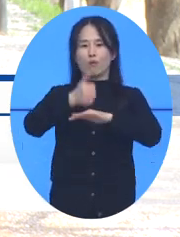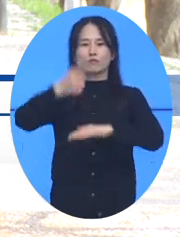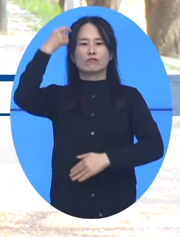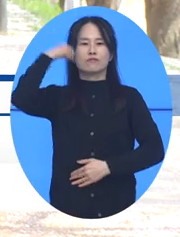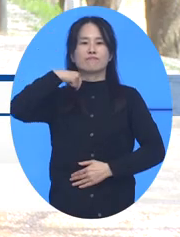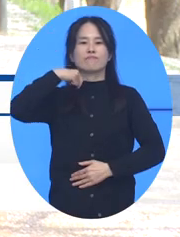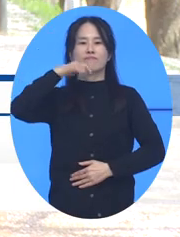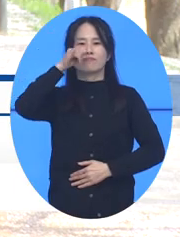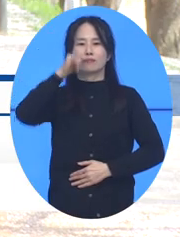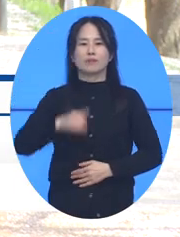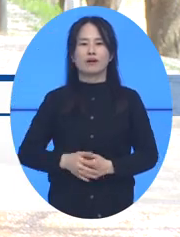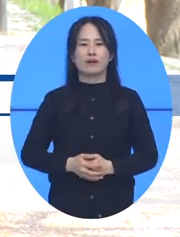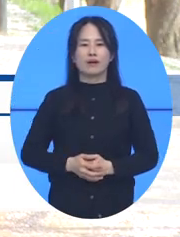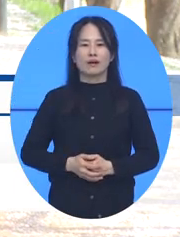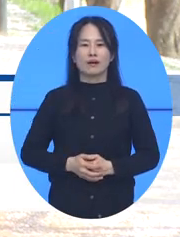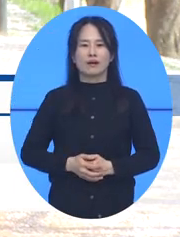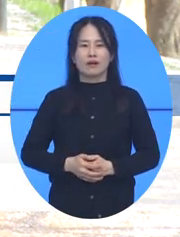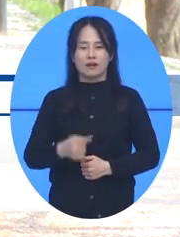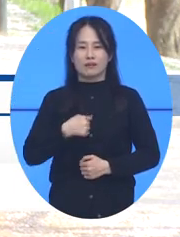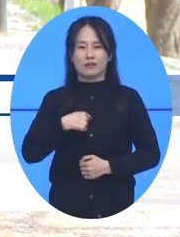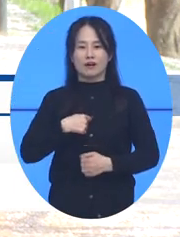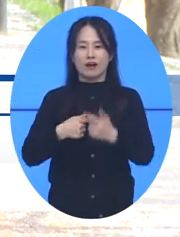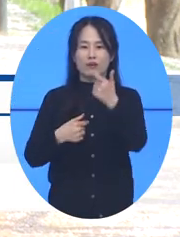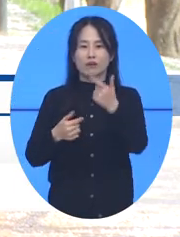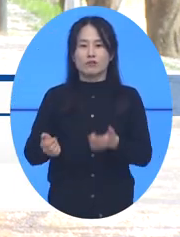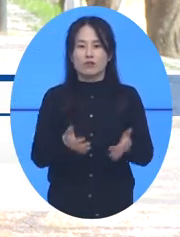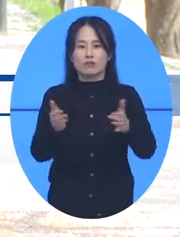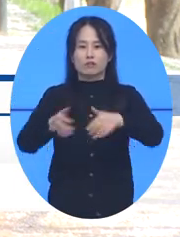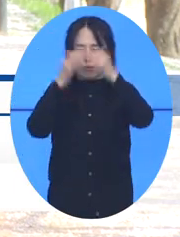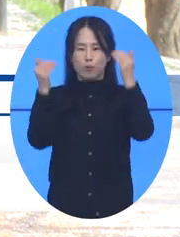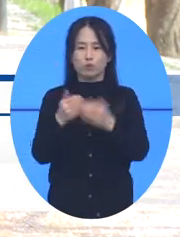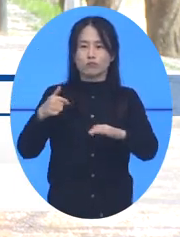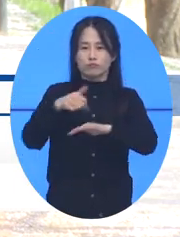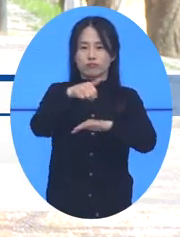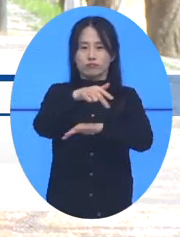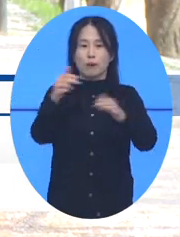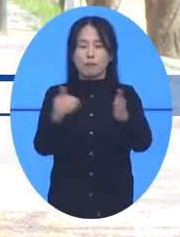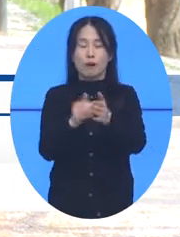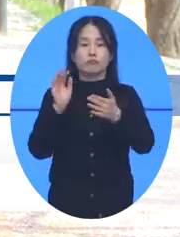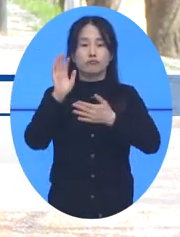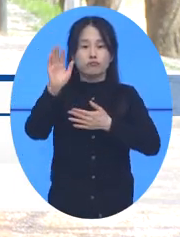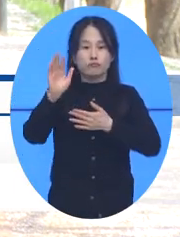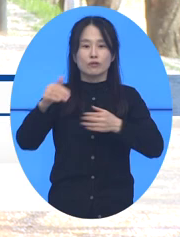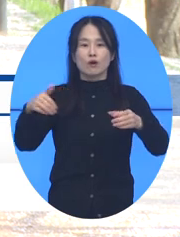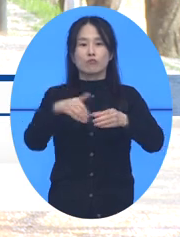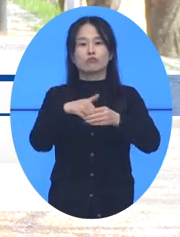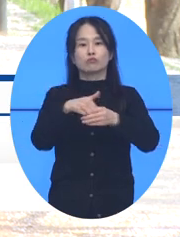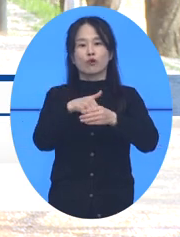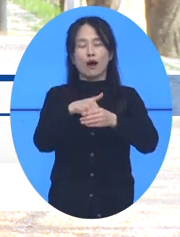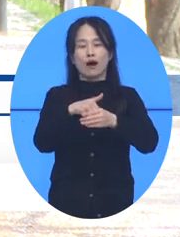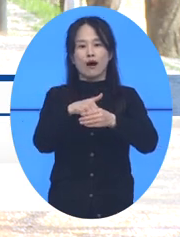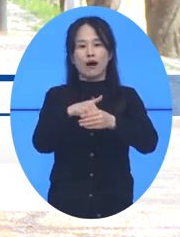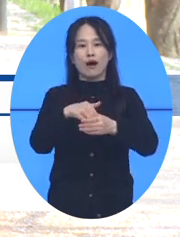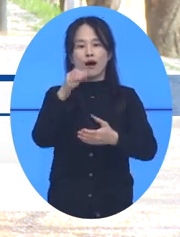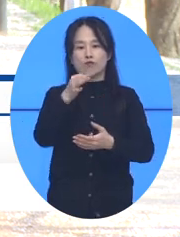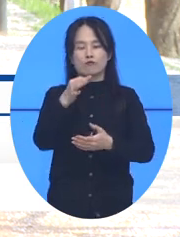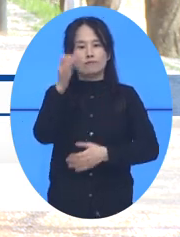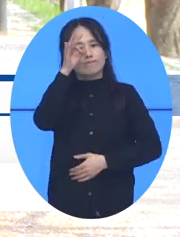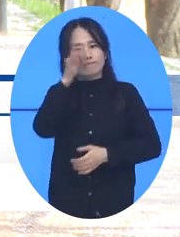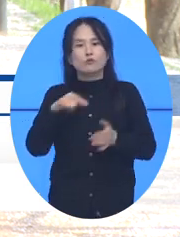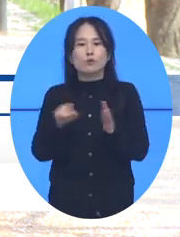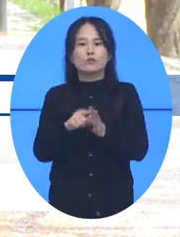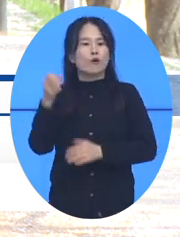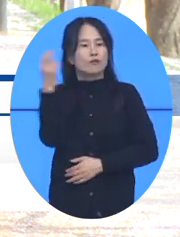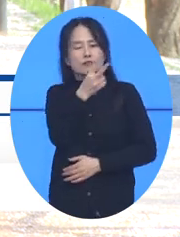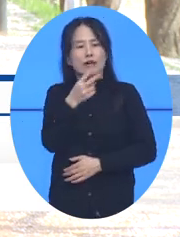큰 성취감을 느낄 수 있었고 제가 6대로를 다 끝내고 나서 그 문화유산을 갔다가 찾기